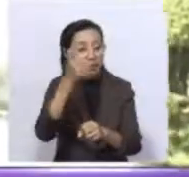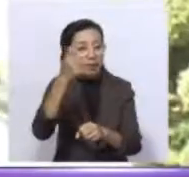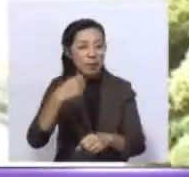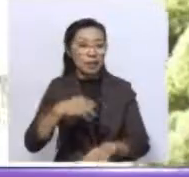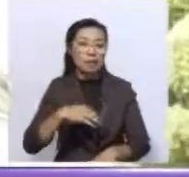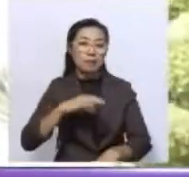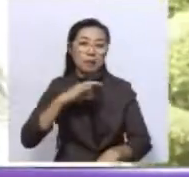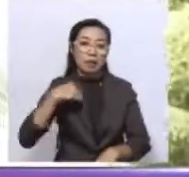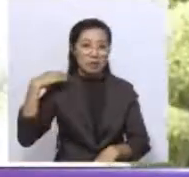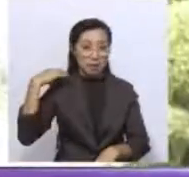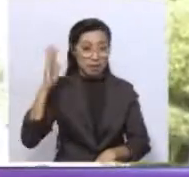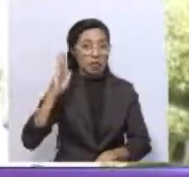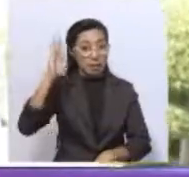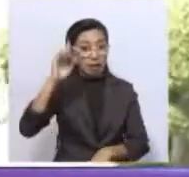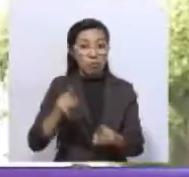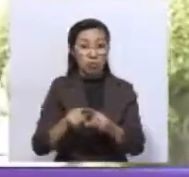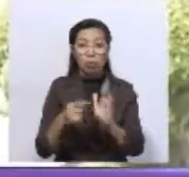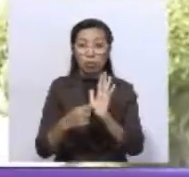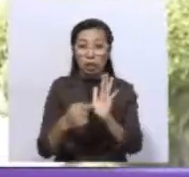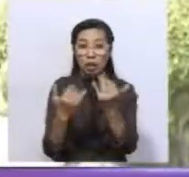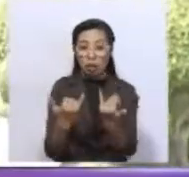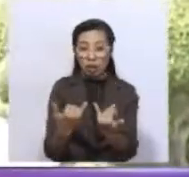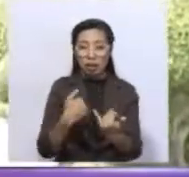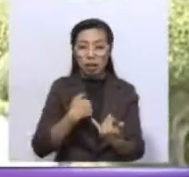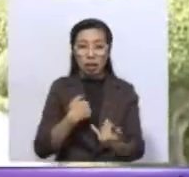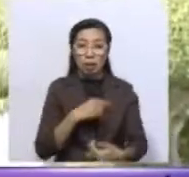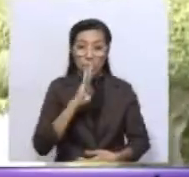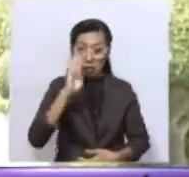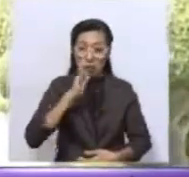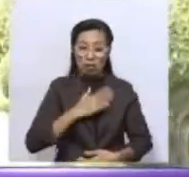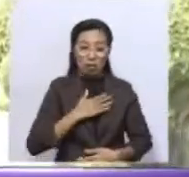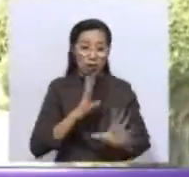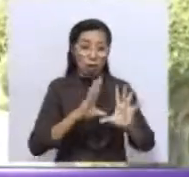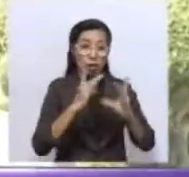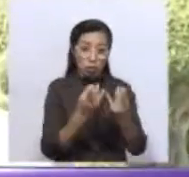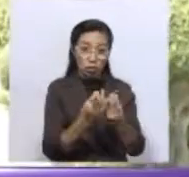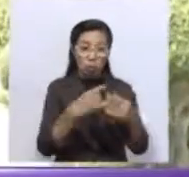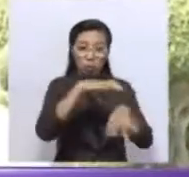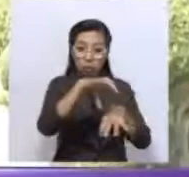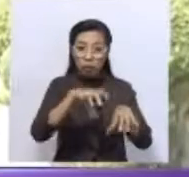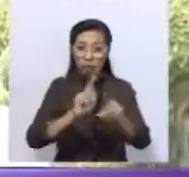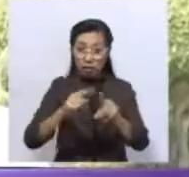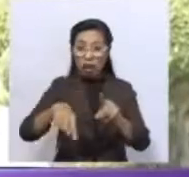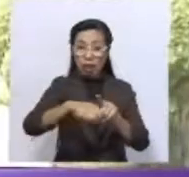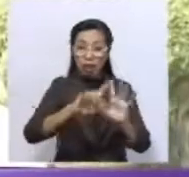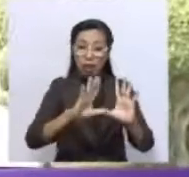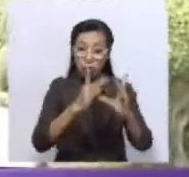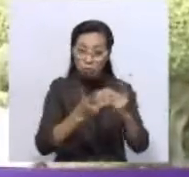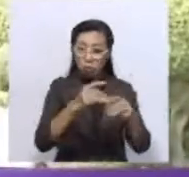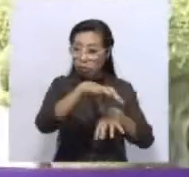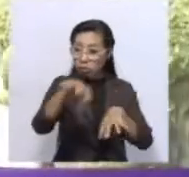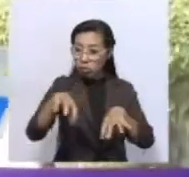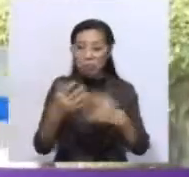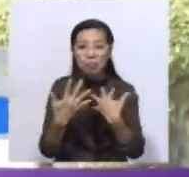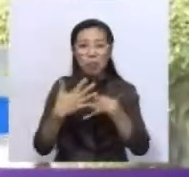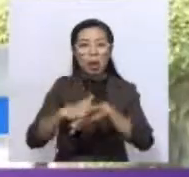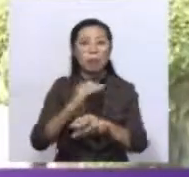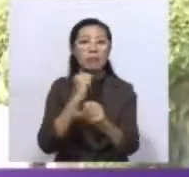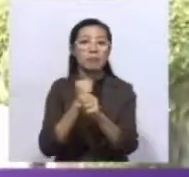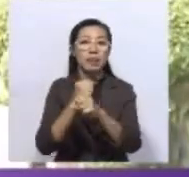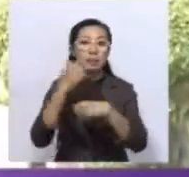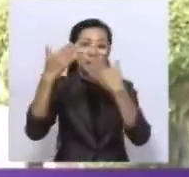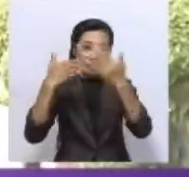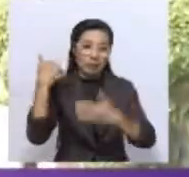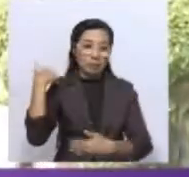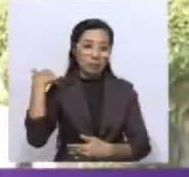อย่างในวันนี้บริษัท CPO ก็มีชมรมต่างๆในบริษัทมากมายหลายชมรมก็เรามาร่วมกันทำโดยเฉ